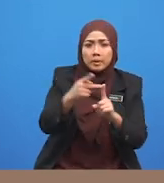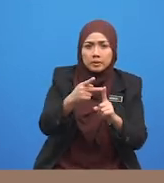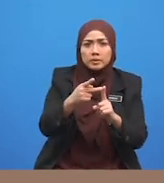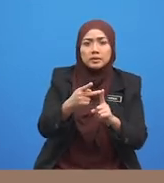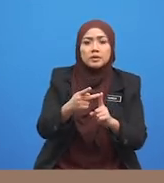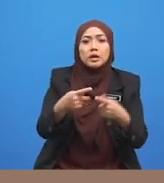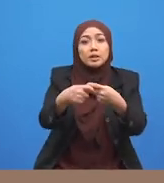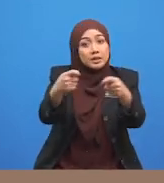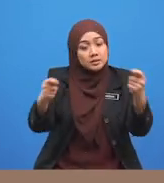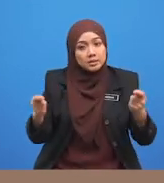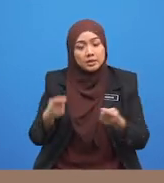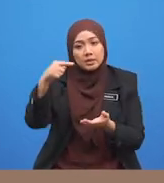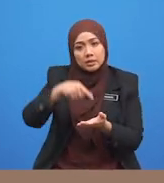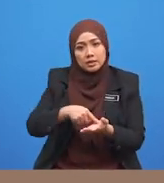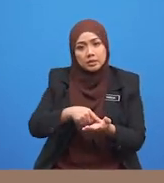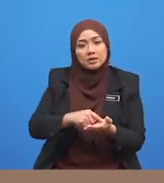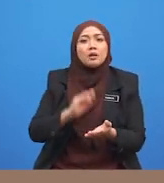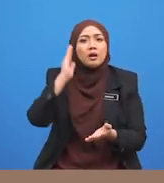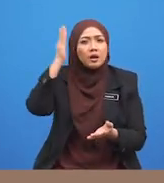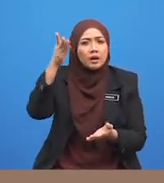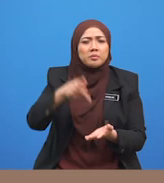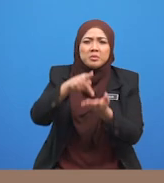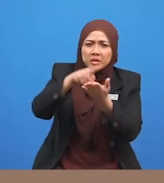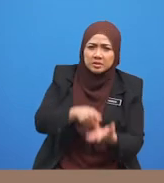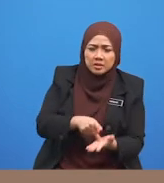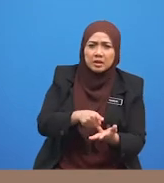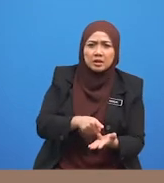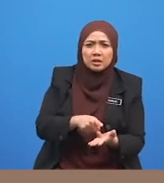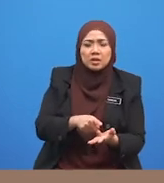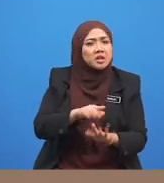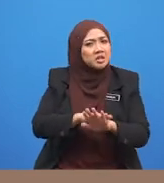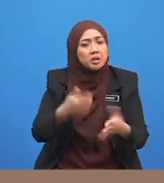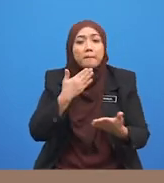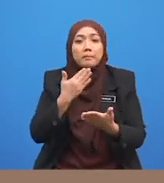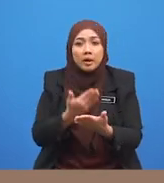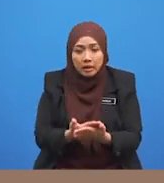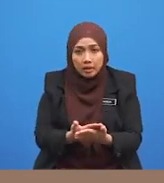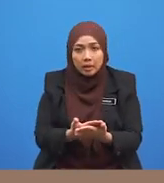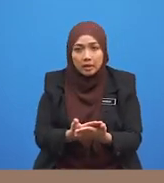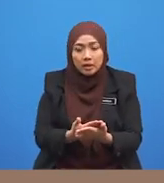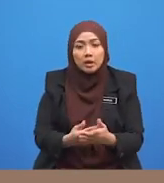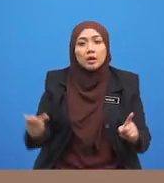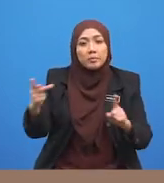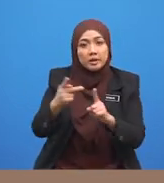kesan yang tidak baik terhadap alam sekitar. Contohnya, banjir.